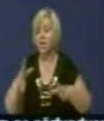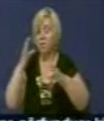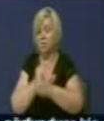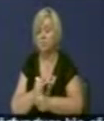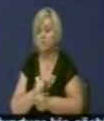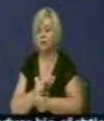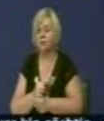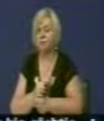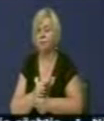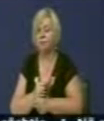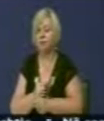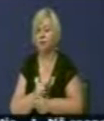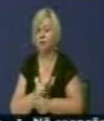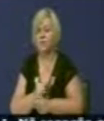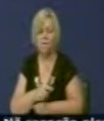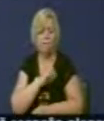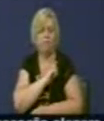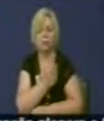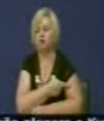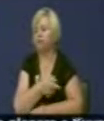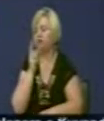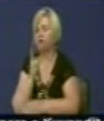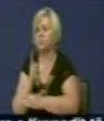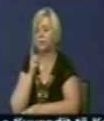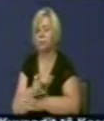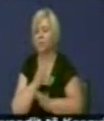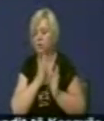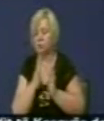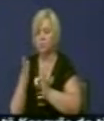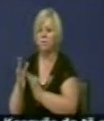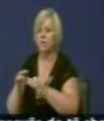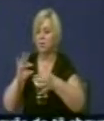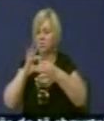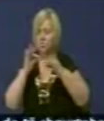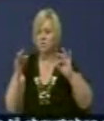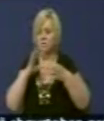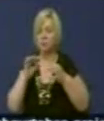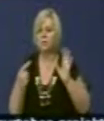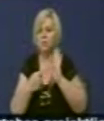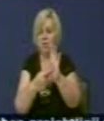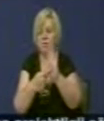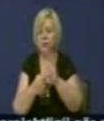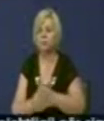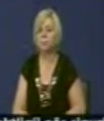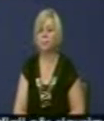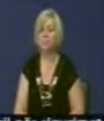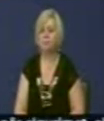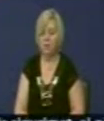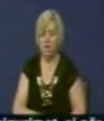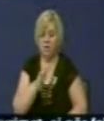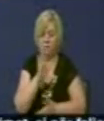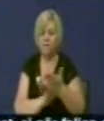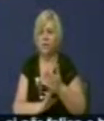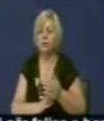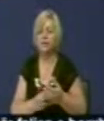përdoren termat monitorim, udhëzim e këshillim për të vazhduar në të njëjtën fjali me fuqitë ekzekutive të tij. Pra,